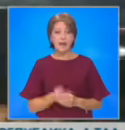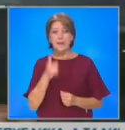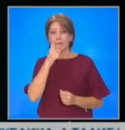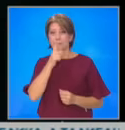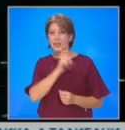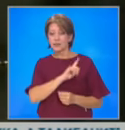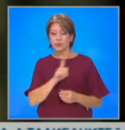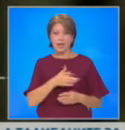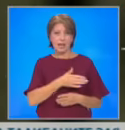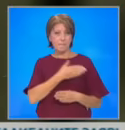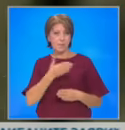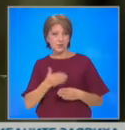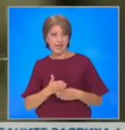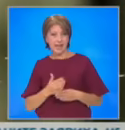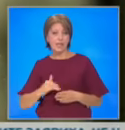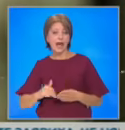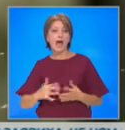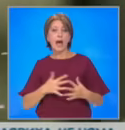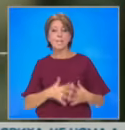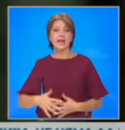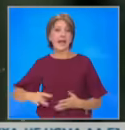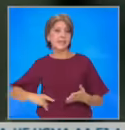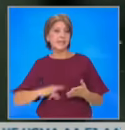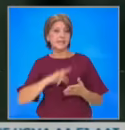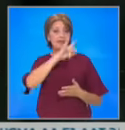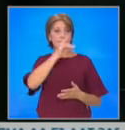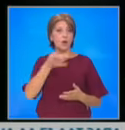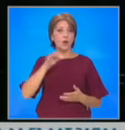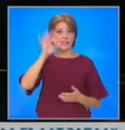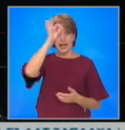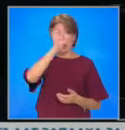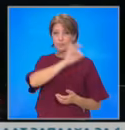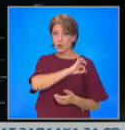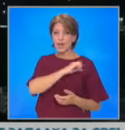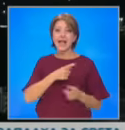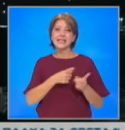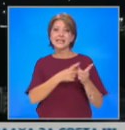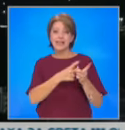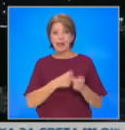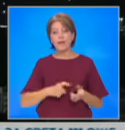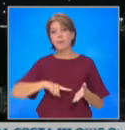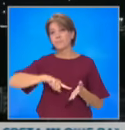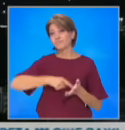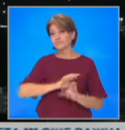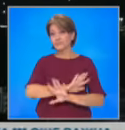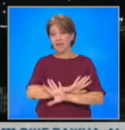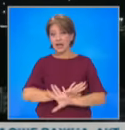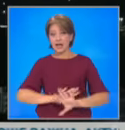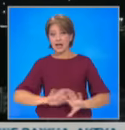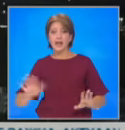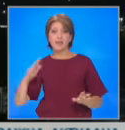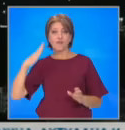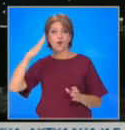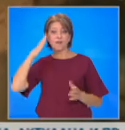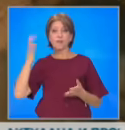Минути след като и последният американски самолет излетя от Кабул, стрелба, улични шествия и заря белязаха края на 20-годишното военно